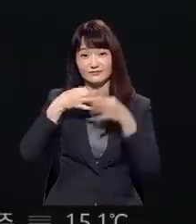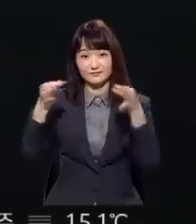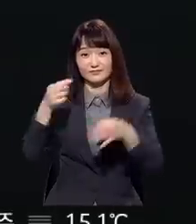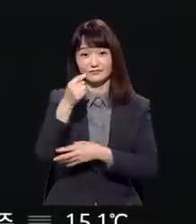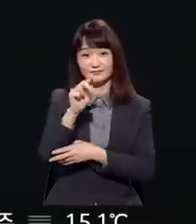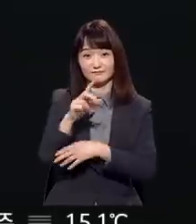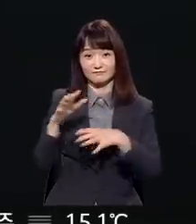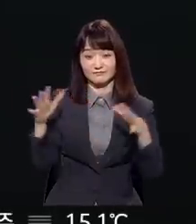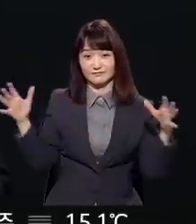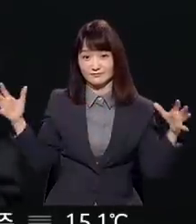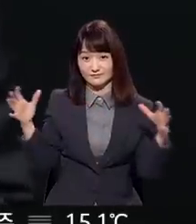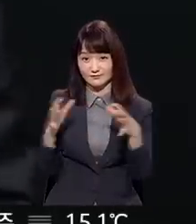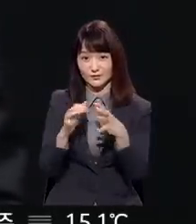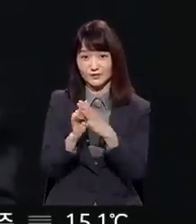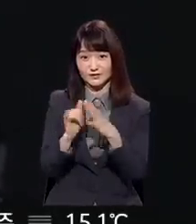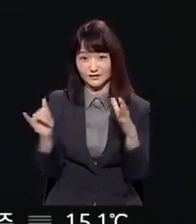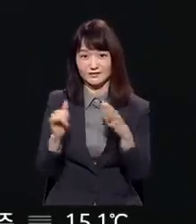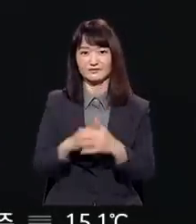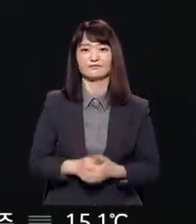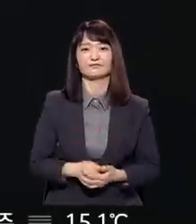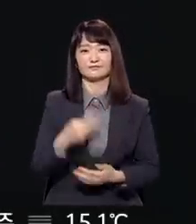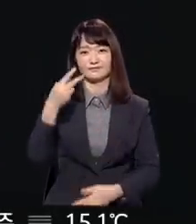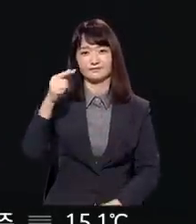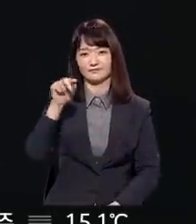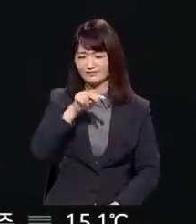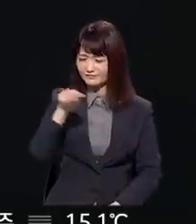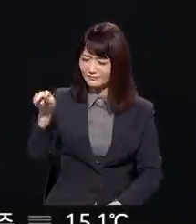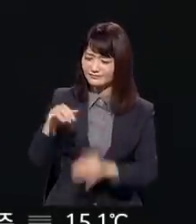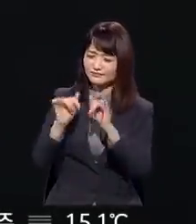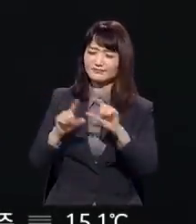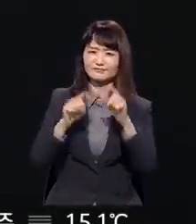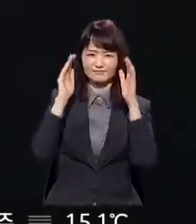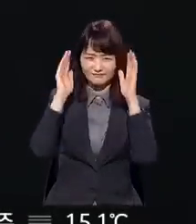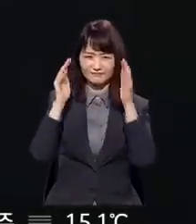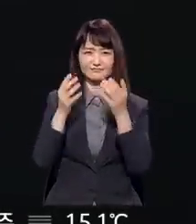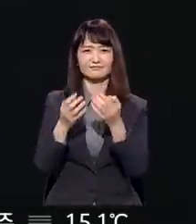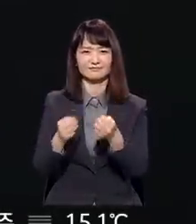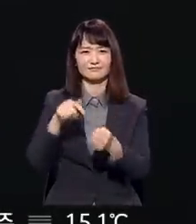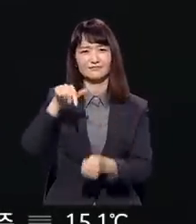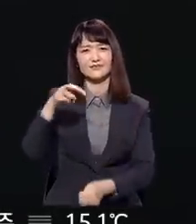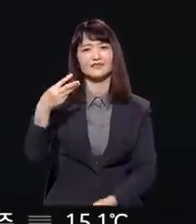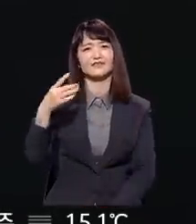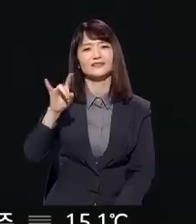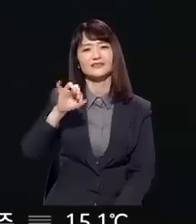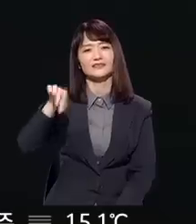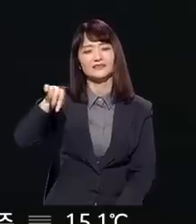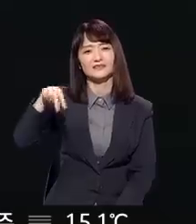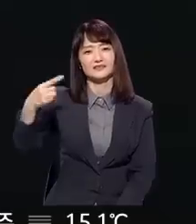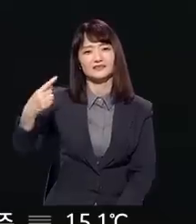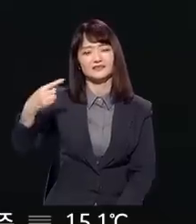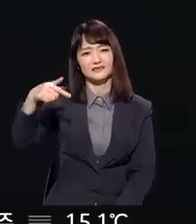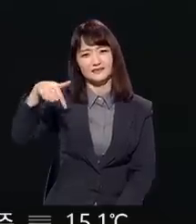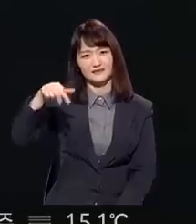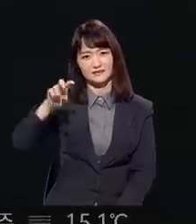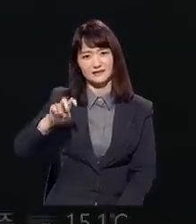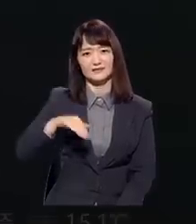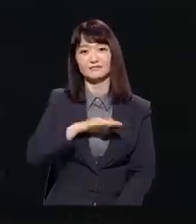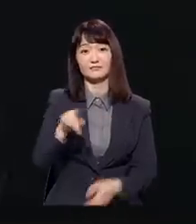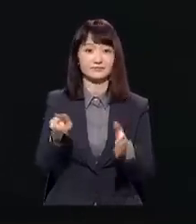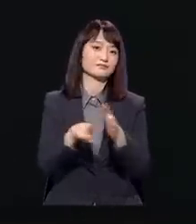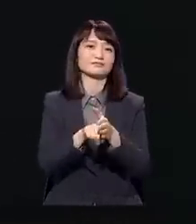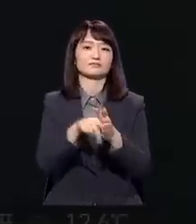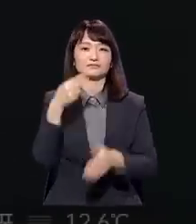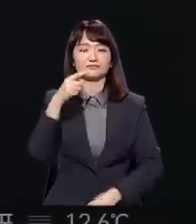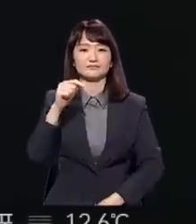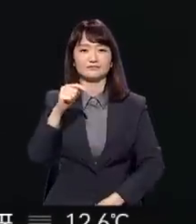모여요 하신 신미영님, 사반 보면서 인생 공부 많이 합니다 하신 그레이스 김님, 우리 믿고 사반 팬미팅 공개방송